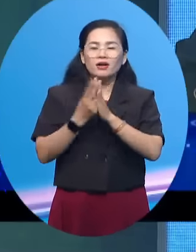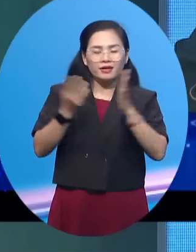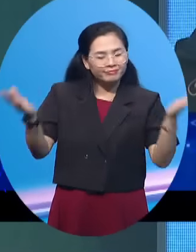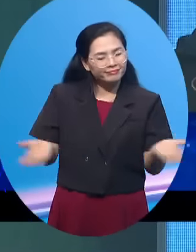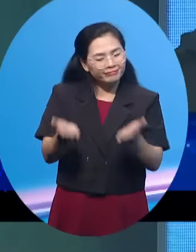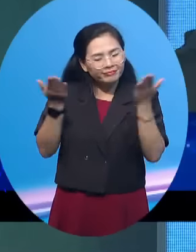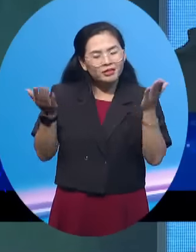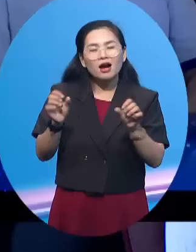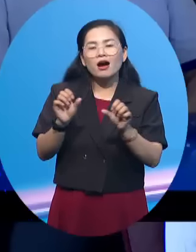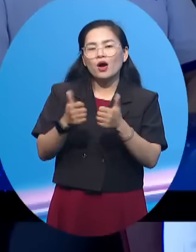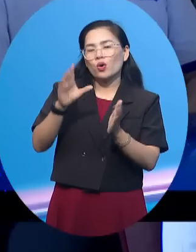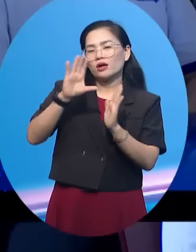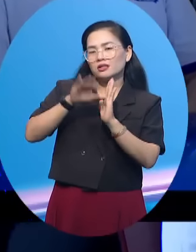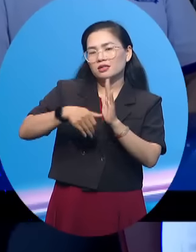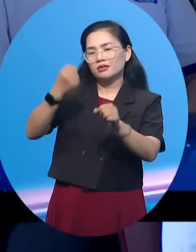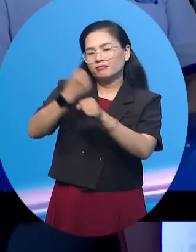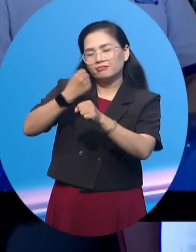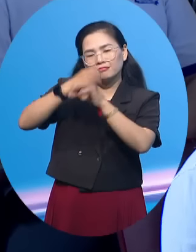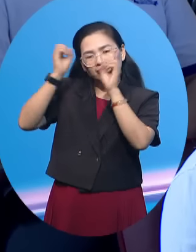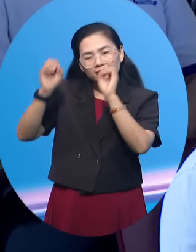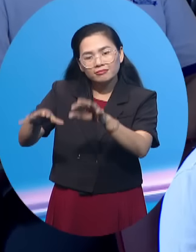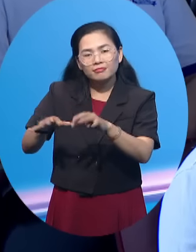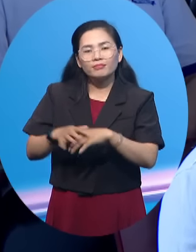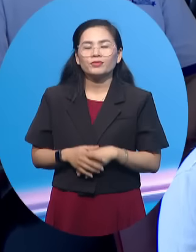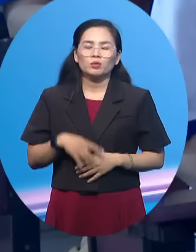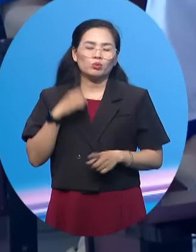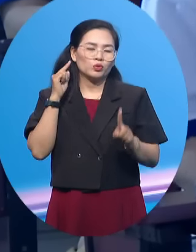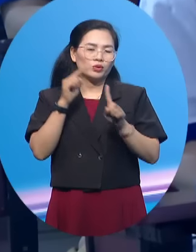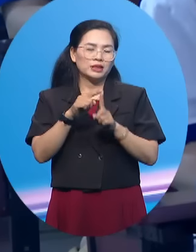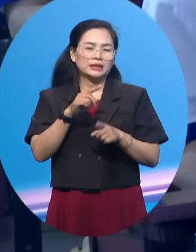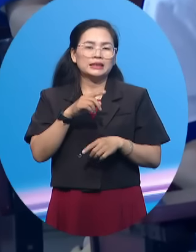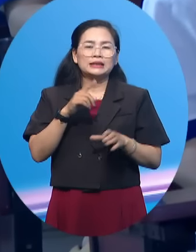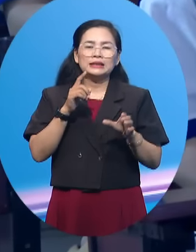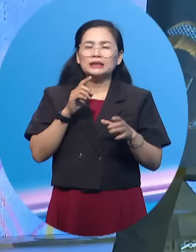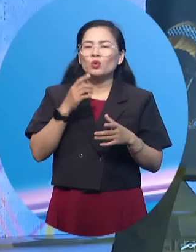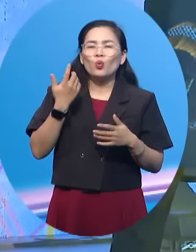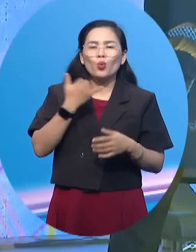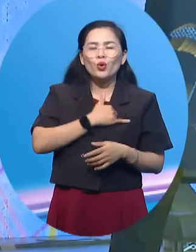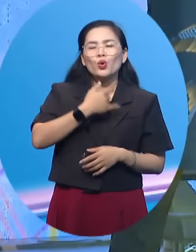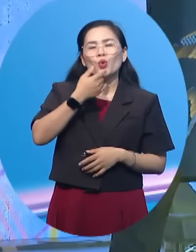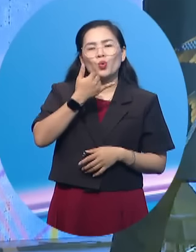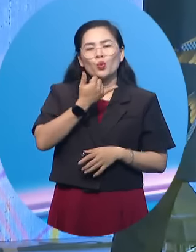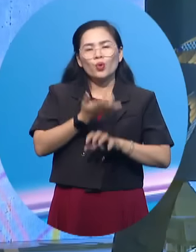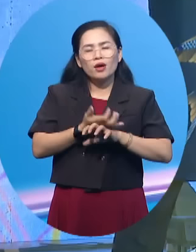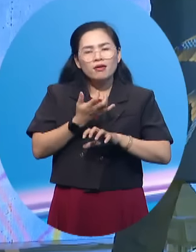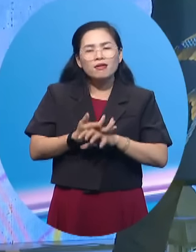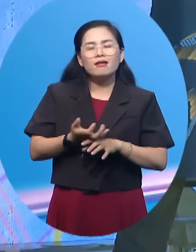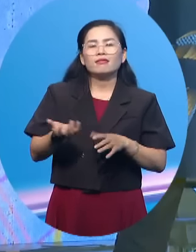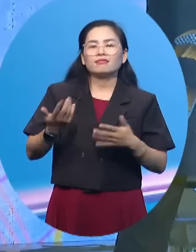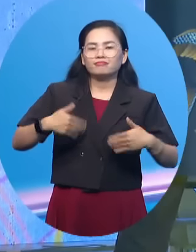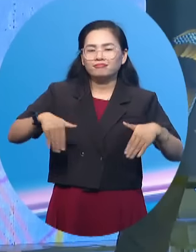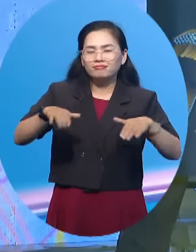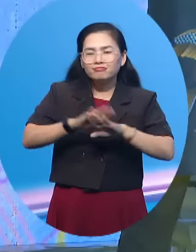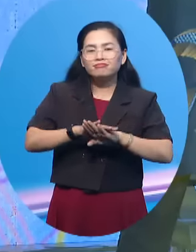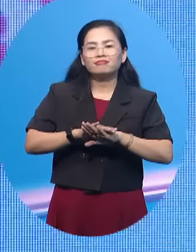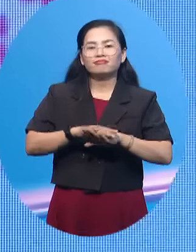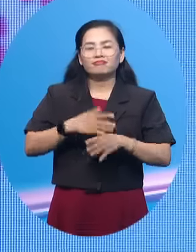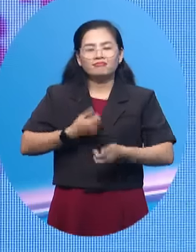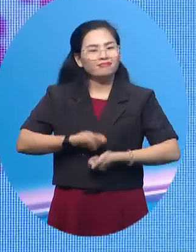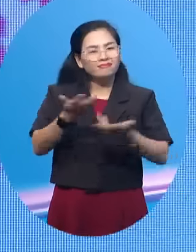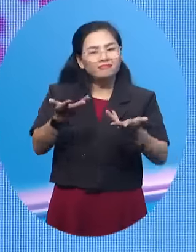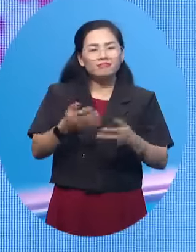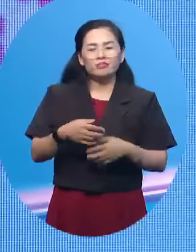sở giáo dục nghề nghiệp, qua đó tăng cường bồi dưỡng nhân cách, giáo dục chính trị tư tưởng, tình yêu quê hương đất nước, là sân chơi lành mạnh cho sinh viên, học